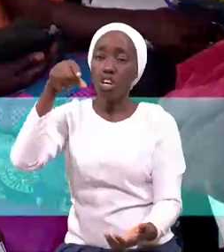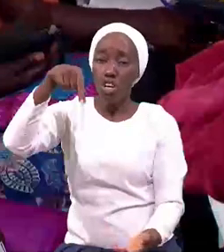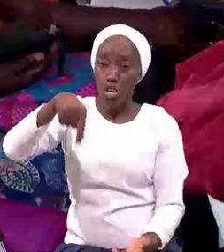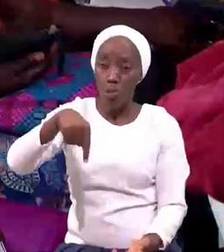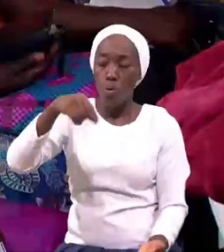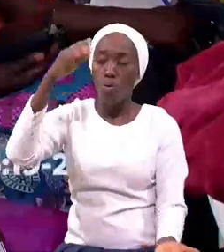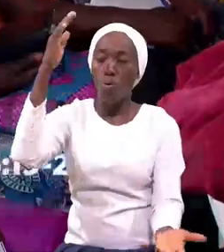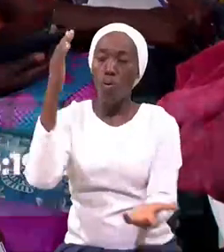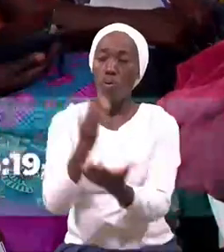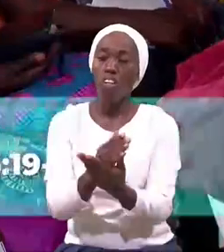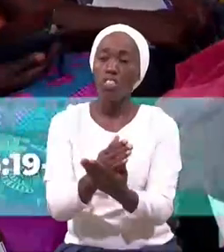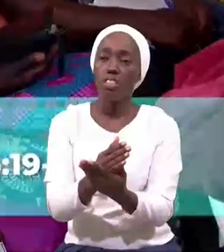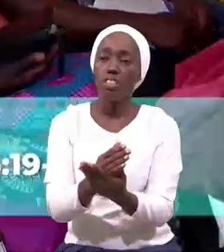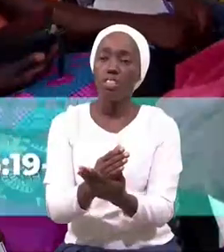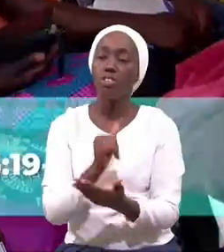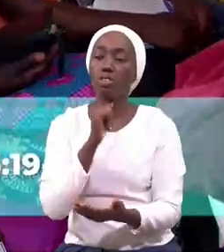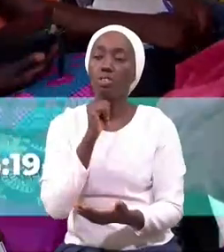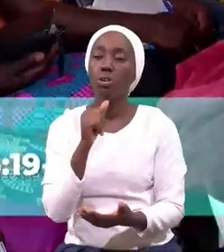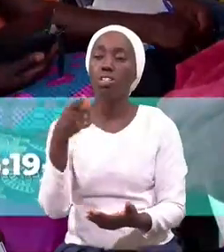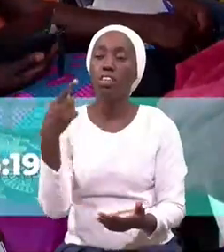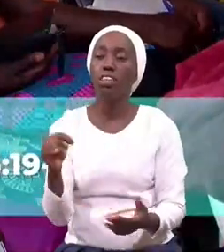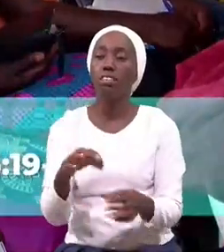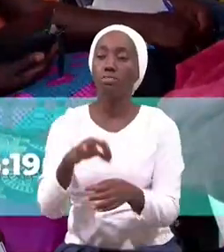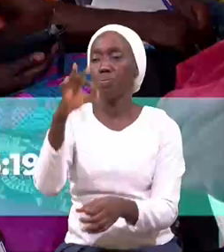Q, n'éteignez pas l'esprit.